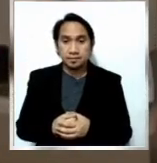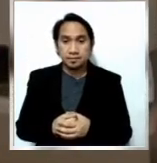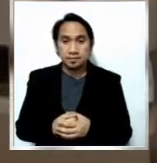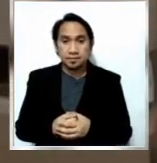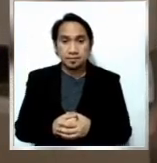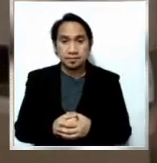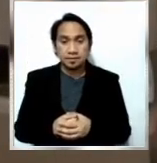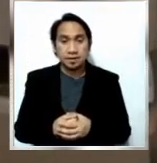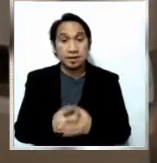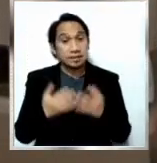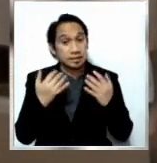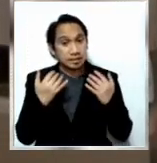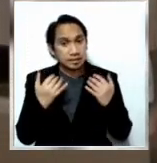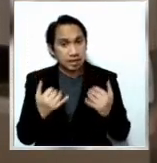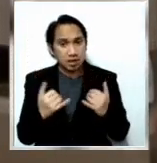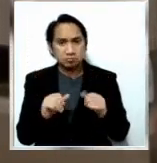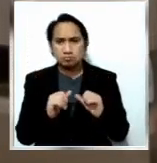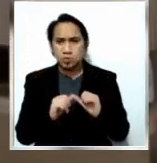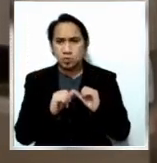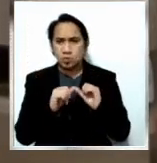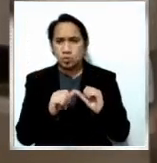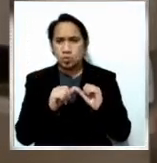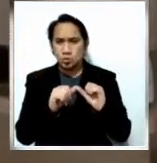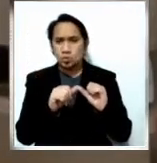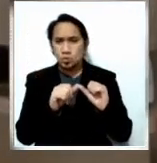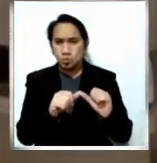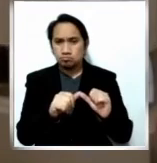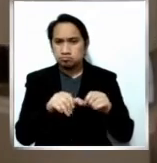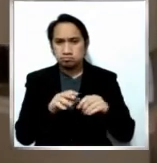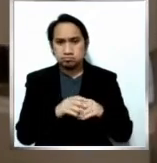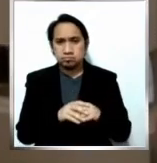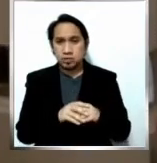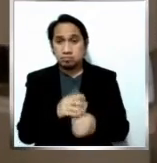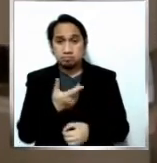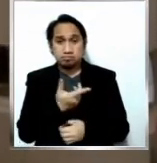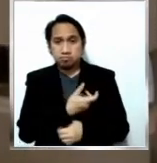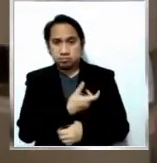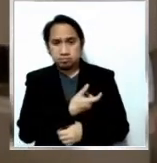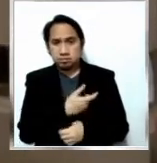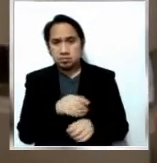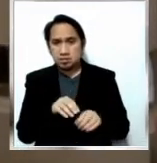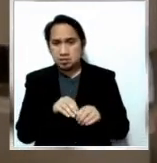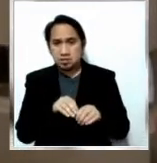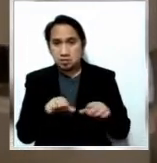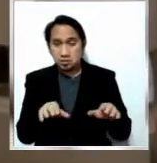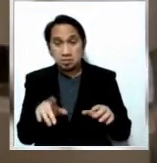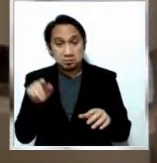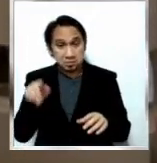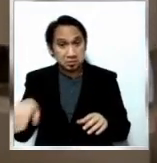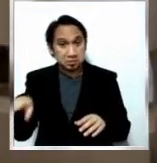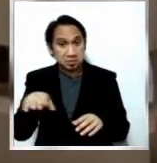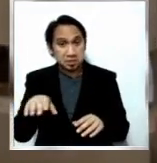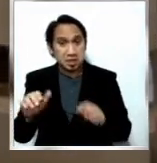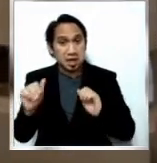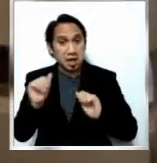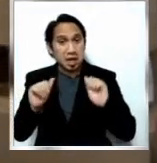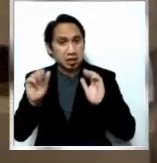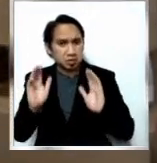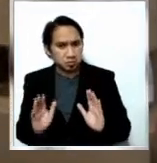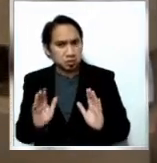Sa gitna ng nagpapatuloy na rollout ng COVID-19 vaccines, handa raw magpabakuna ang ilan nating Kapuso